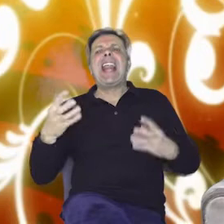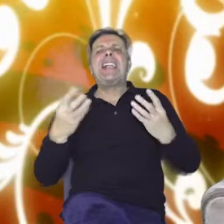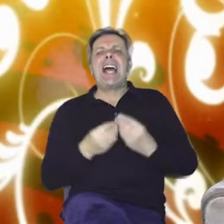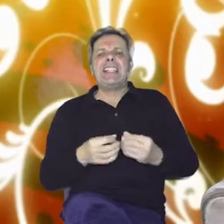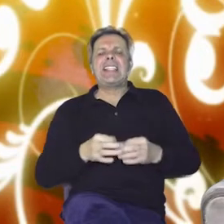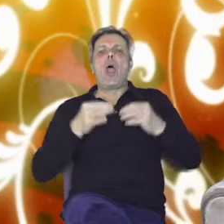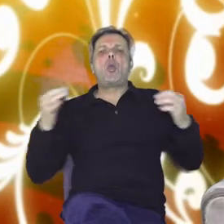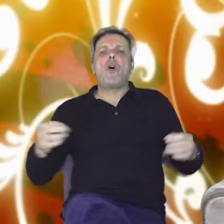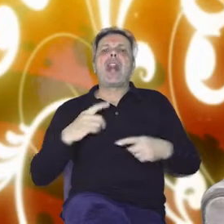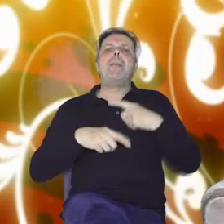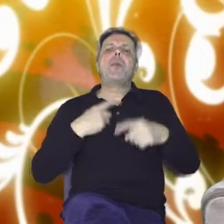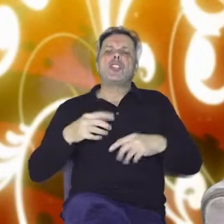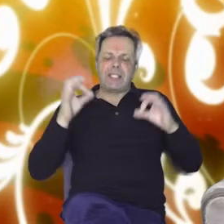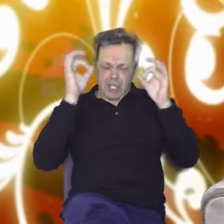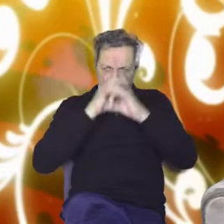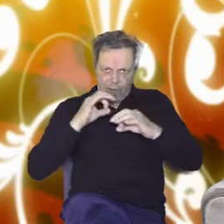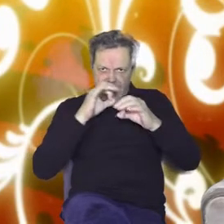otvorila proces žalovanja.